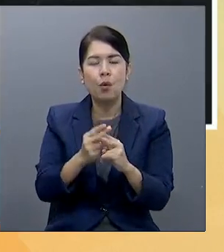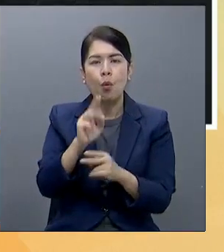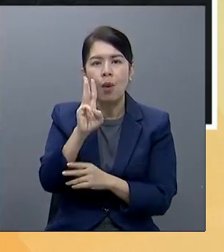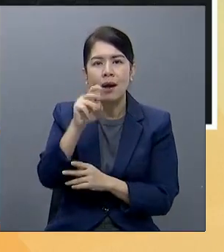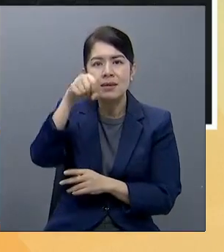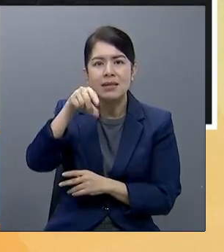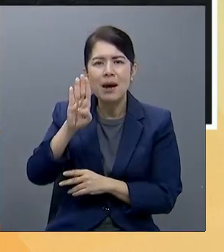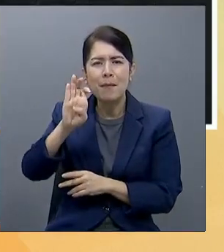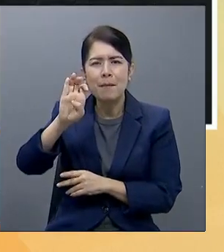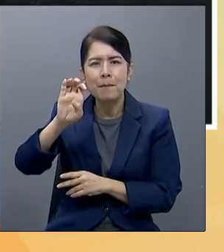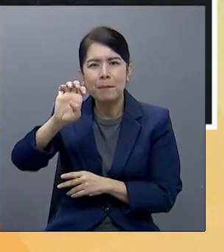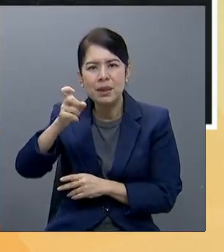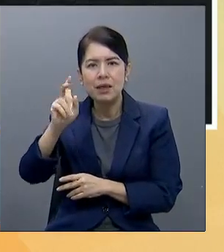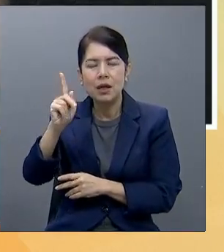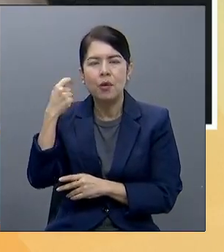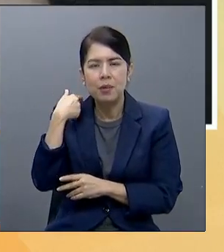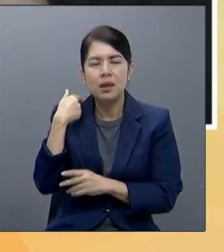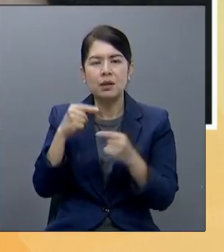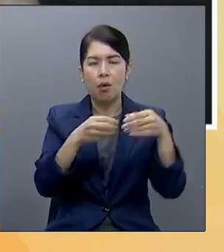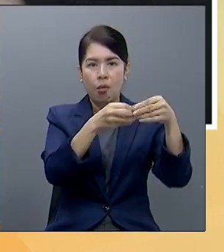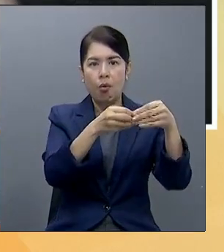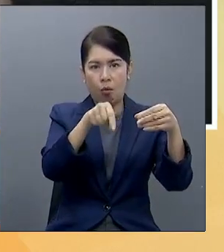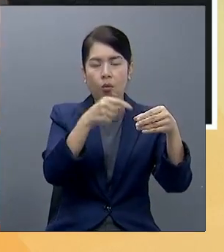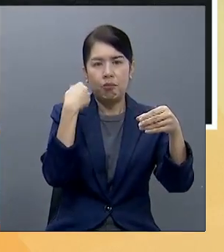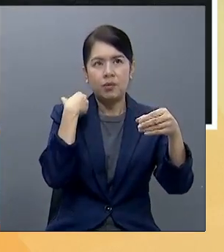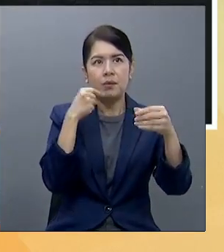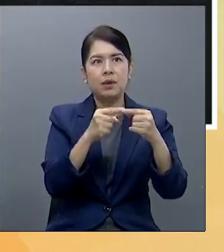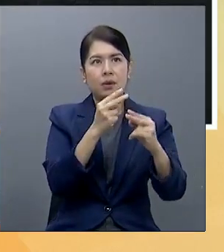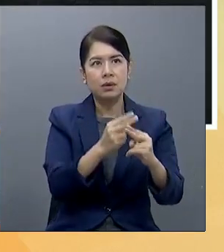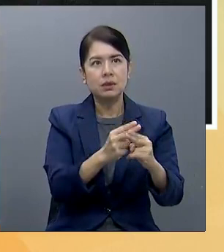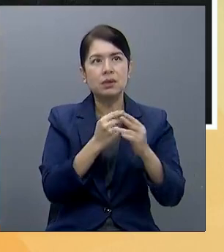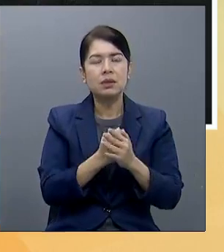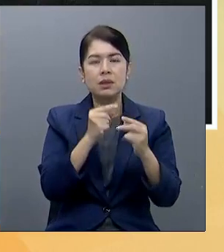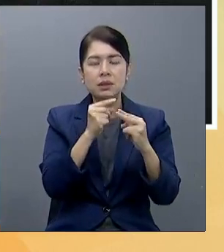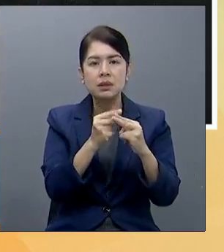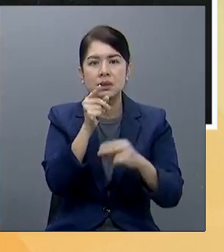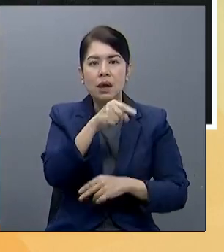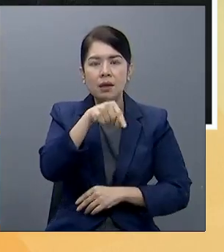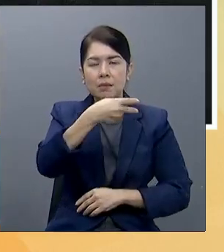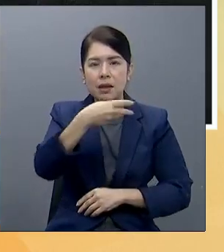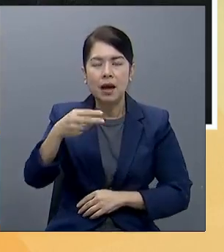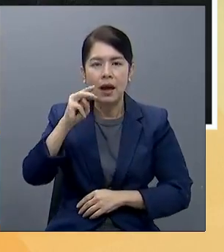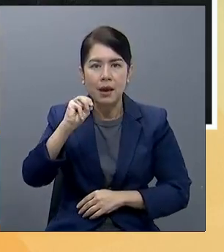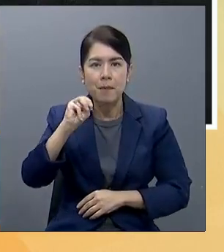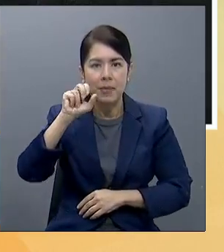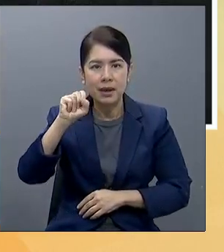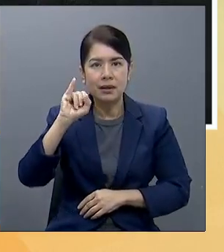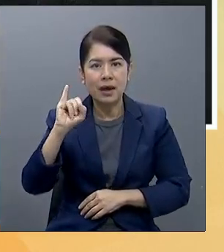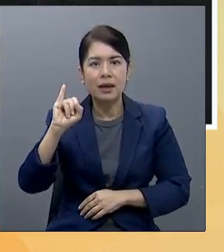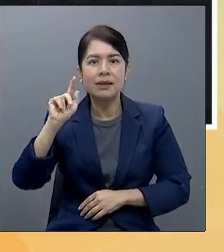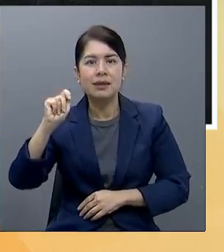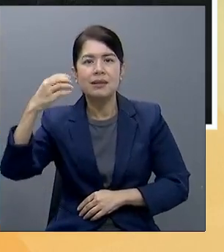เป็นสารที่อยู่ในกลุ่มของไอโซไทโอไซนาเนตนะครับหรือว่าสาร MSITC นะครับซึ่งในปัจจุบันเนี่ย